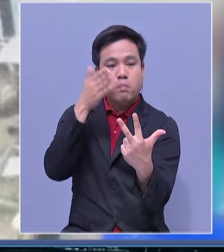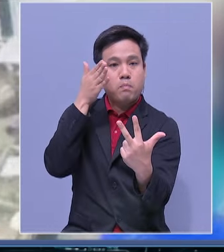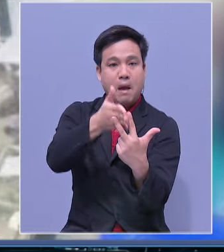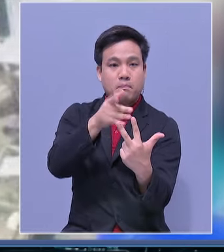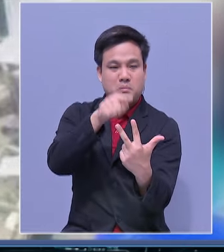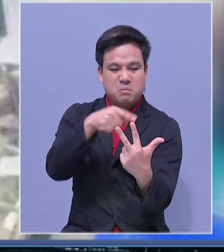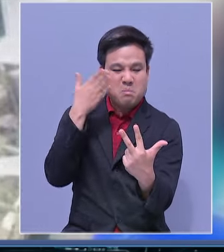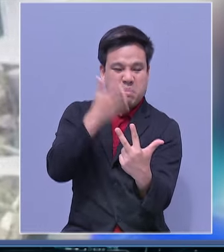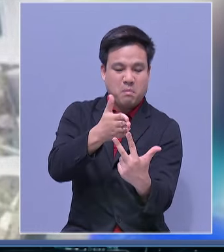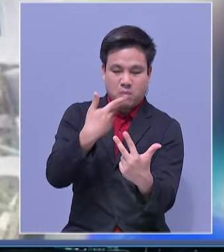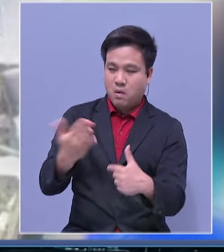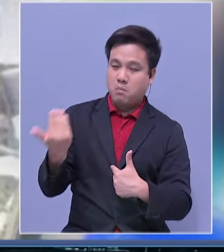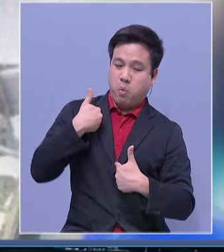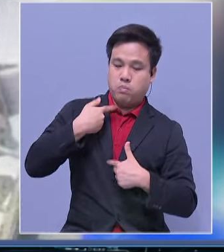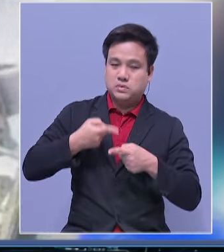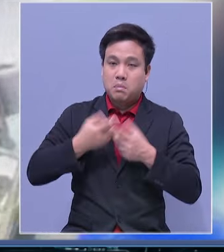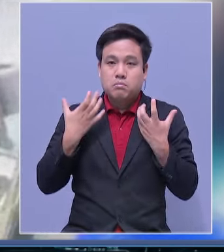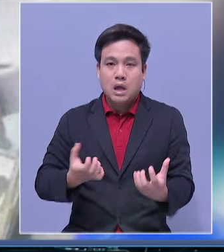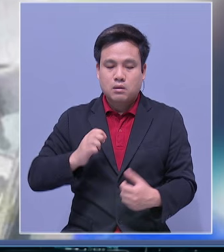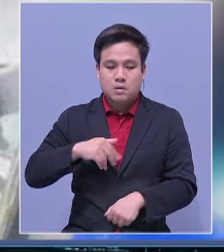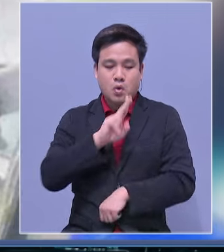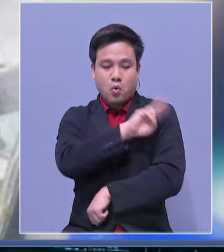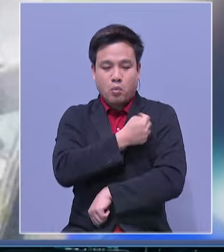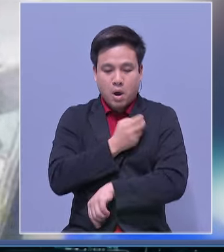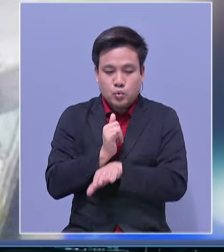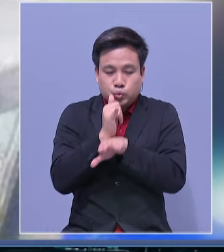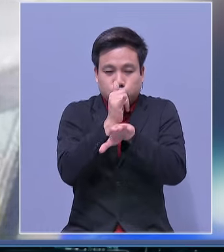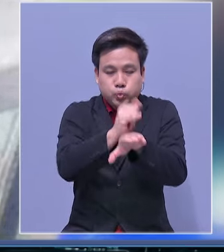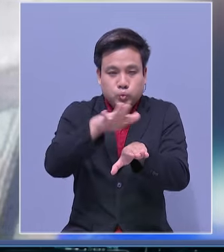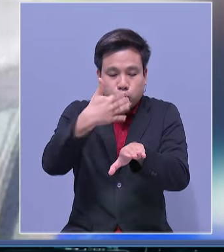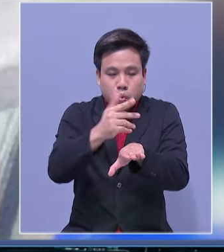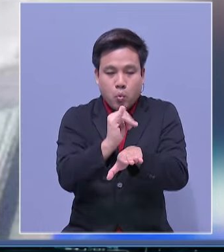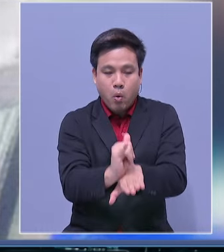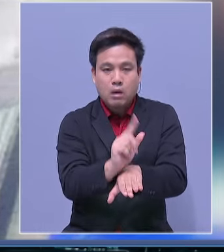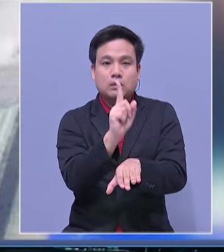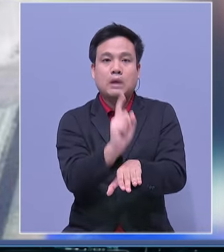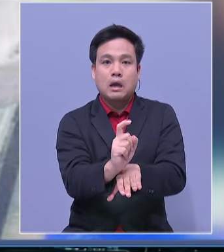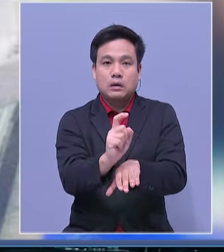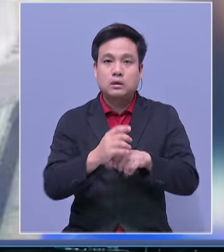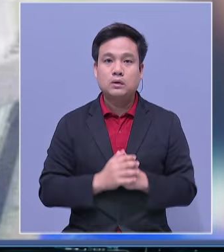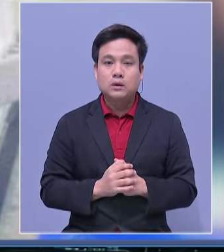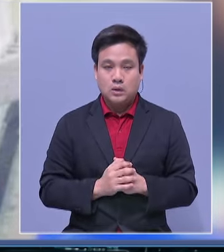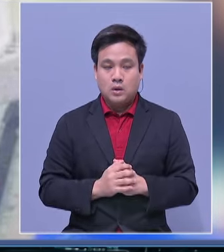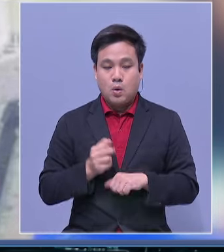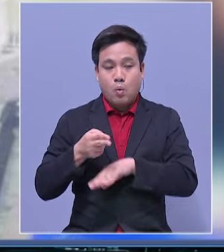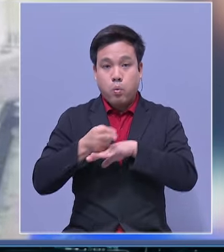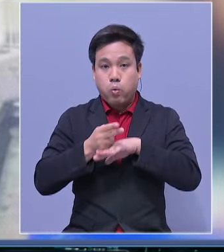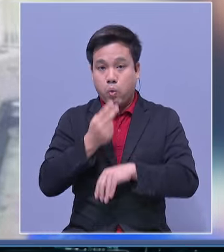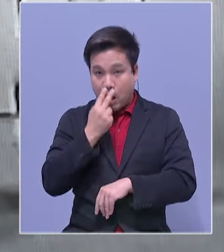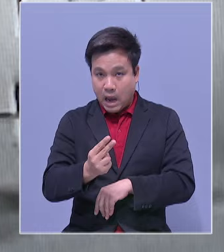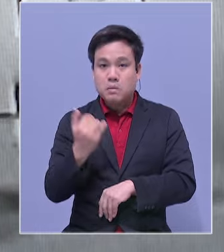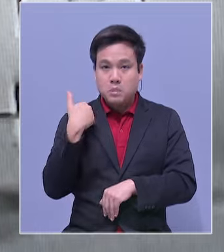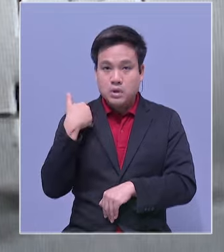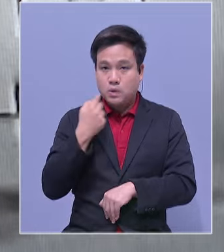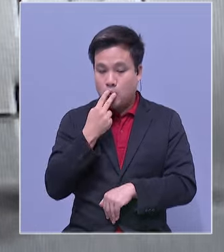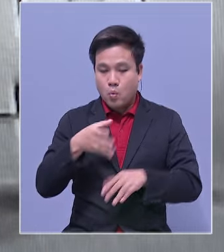ปรากฏน้องเจ็บสาหัสแล้วไปเสียชีวิตที่โรงพยาบาลโอโหเหตุการณ์นี้มีคนเสียชีวิตนะคะไปดูกล้องวงจรปิดกันก่อนบันทึกภาพ